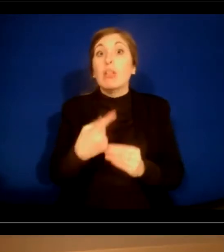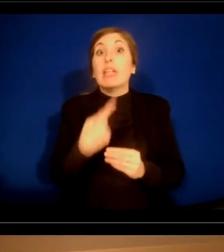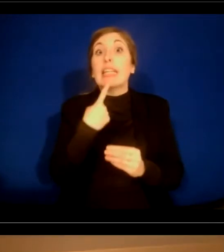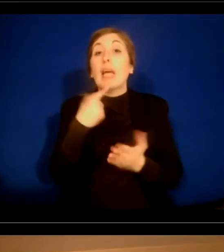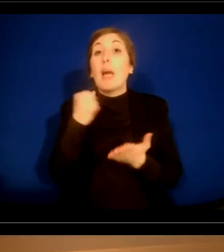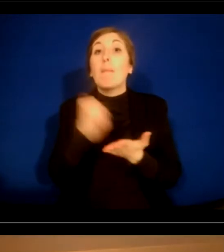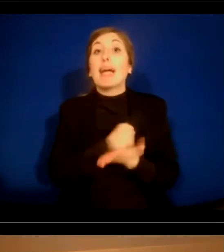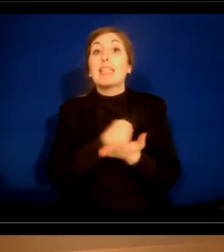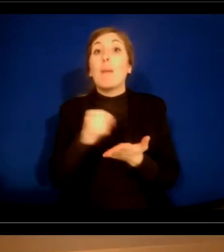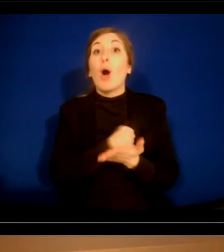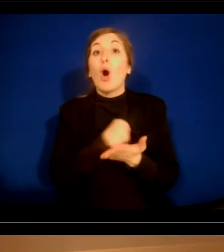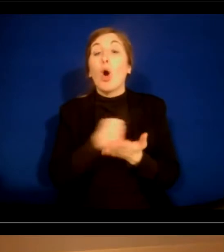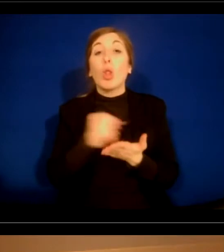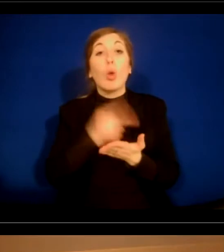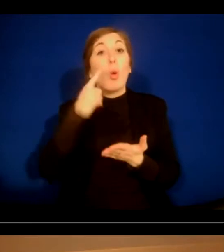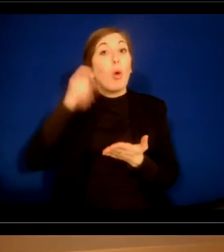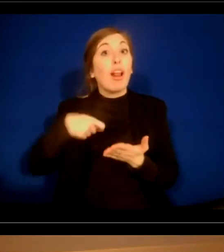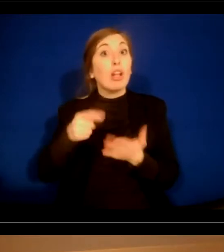passaporto ucraino, insomma,